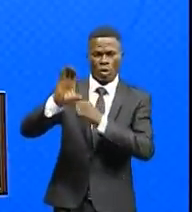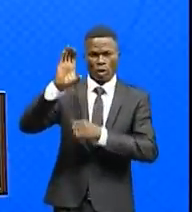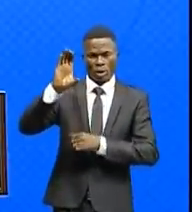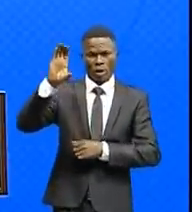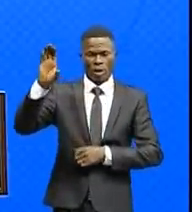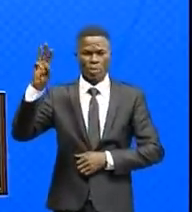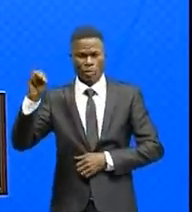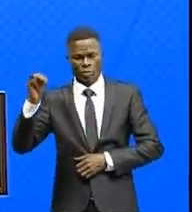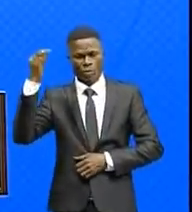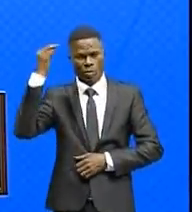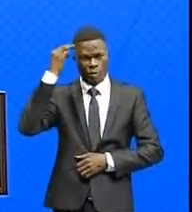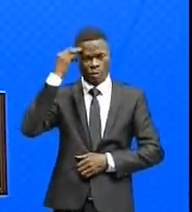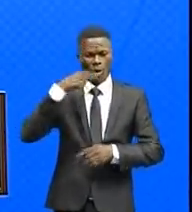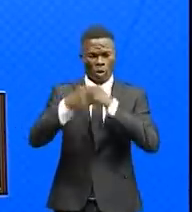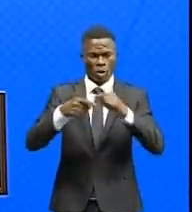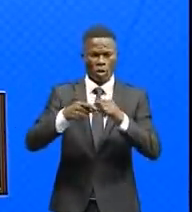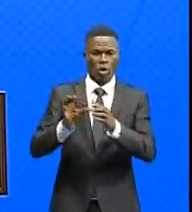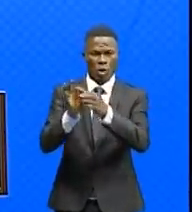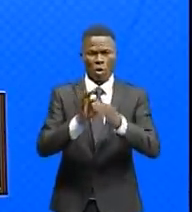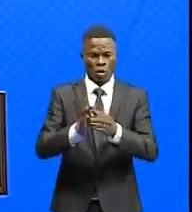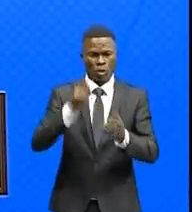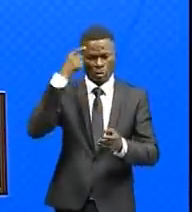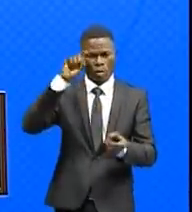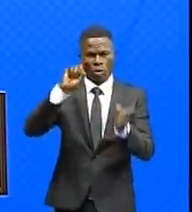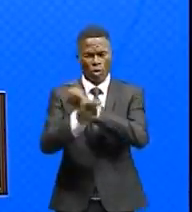routier, lancée par la coordination pour le